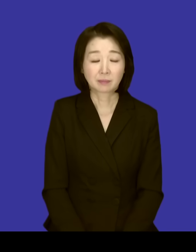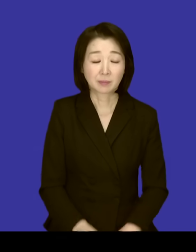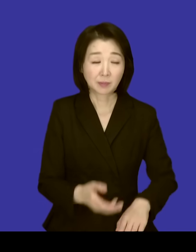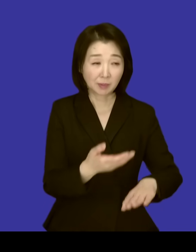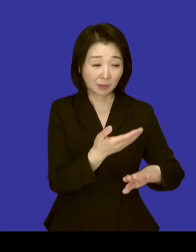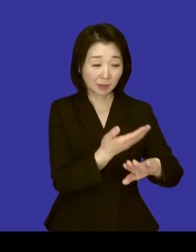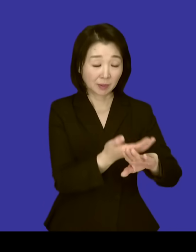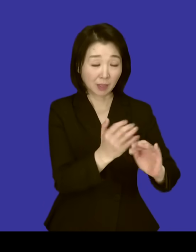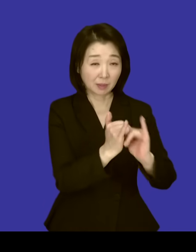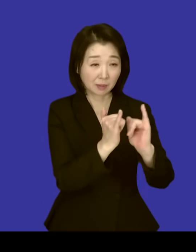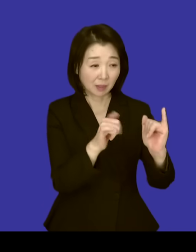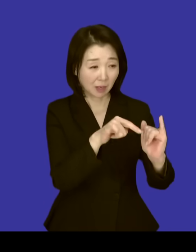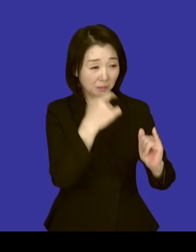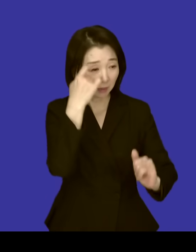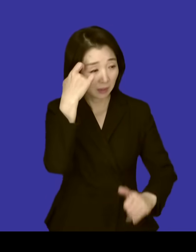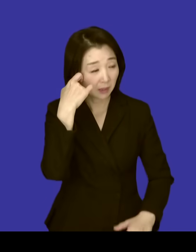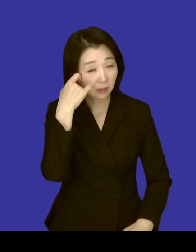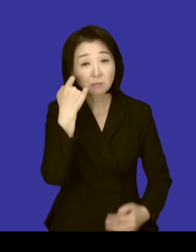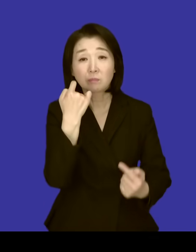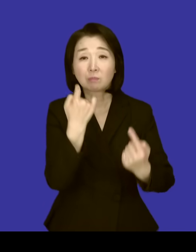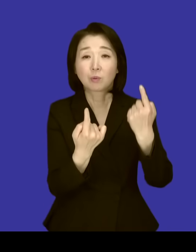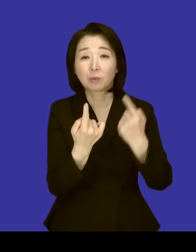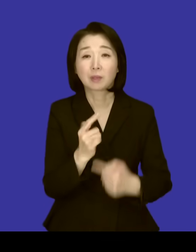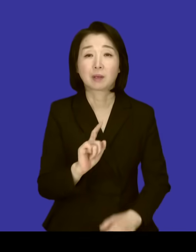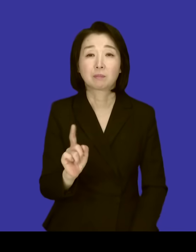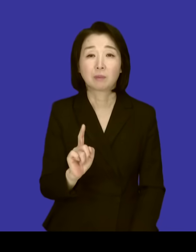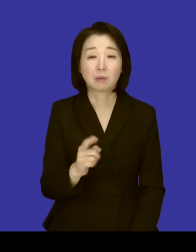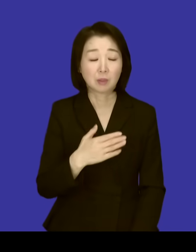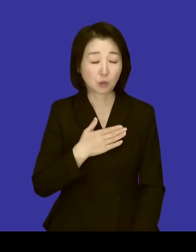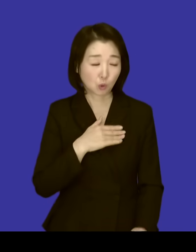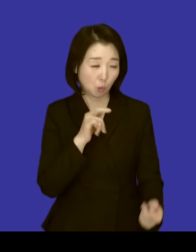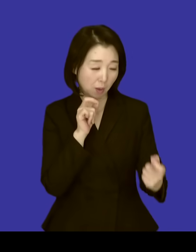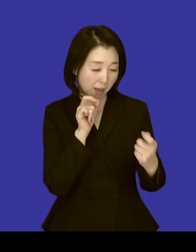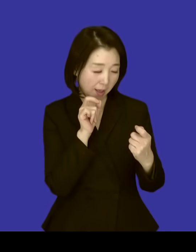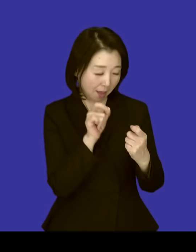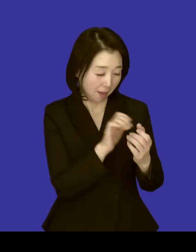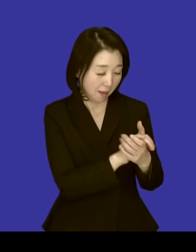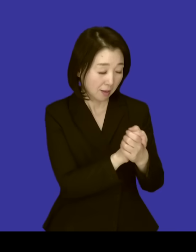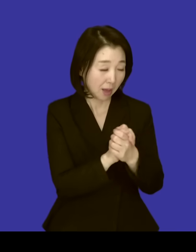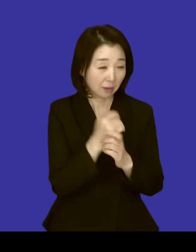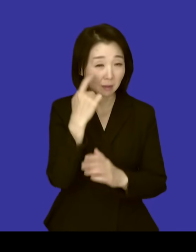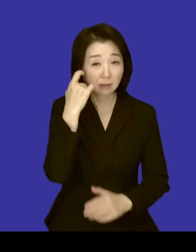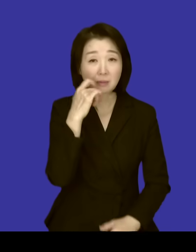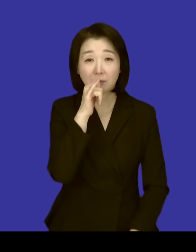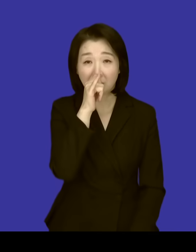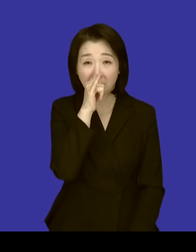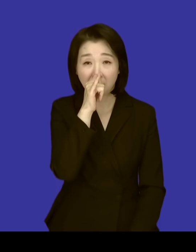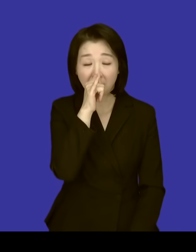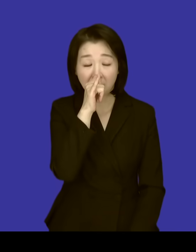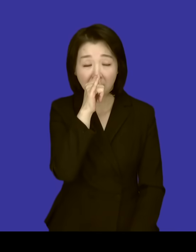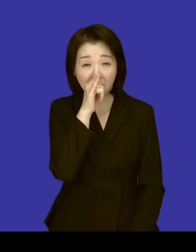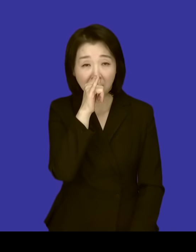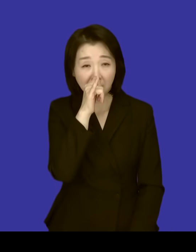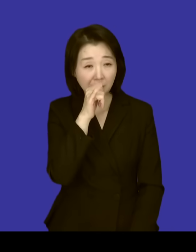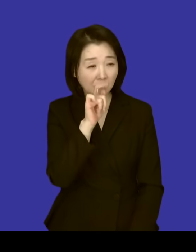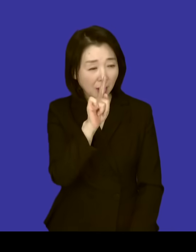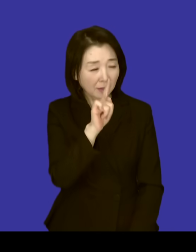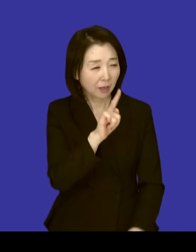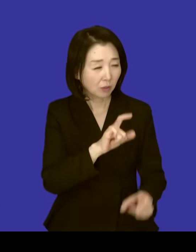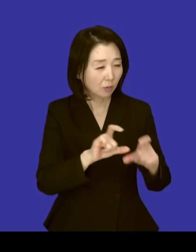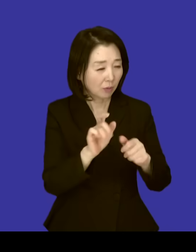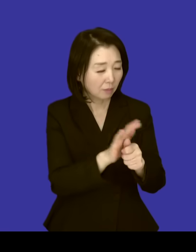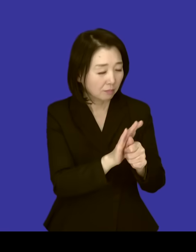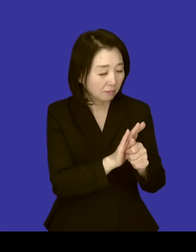타인의 어떤 느낌보다는 좀 더 가까운 그런 사이이기 때문에 왠지 더 하나라도 더